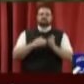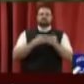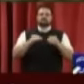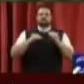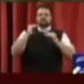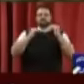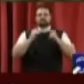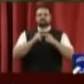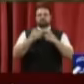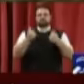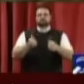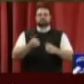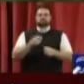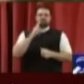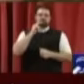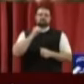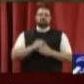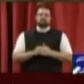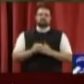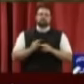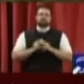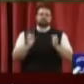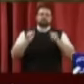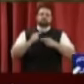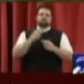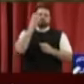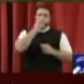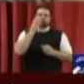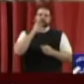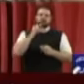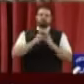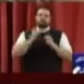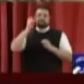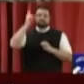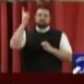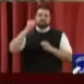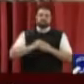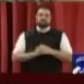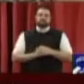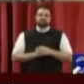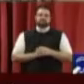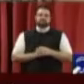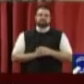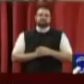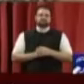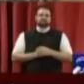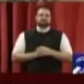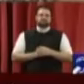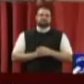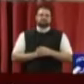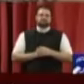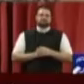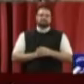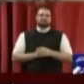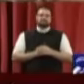îmbrac eu cu negru și să vorbesc despre înțelepciune. Nu prea merg. Deci eu rămână să-i piciorul și să arăt papucul